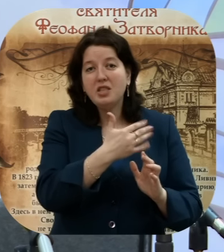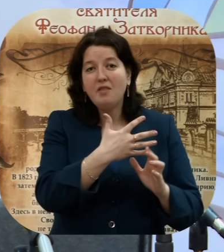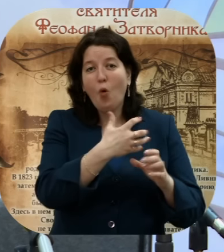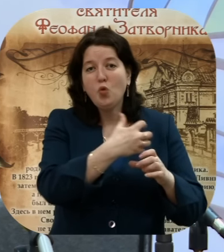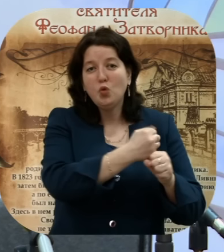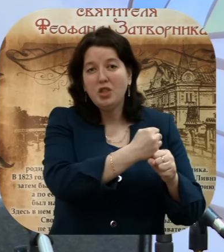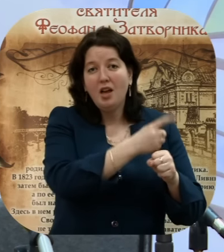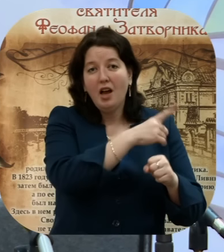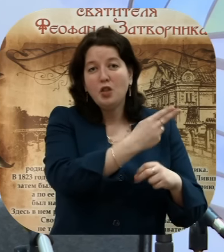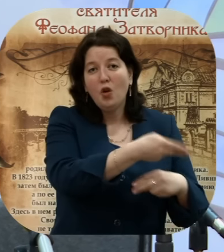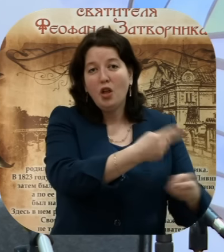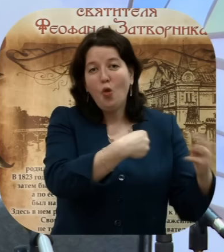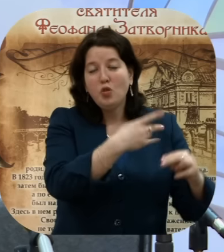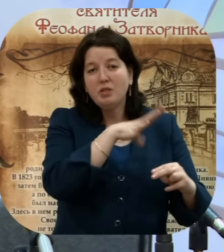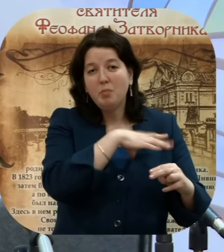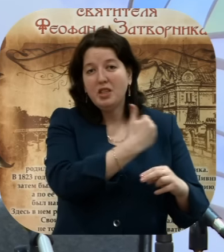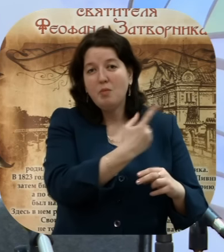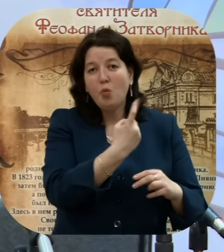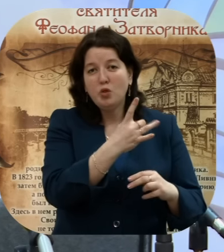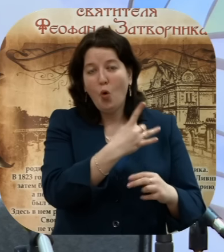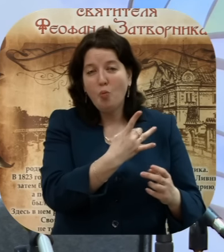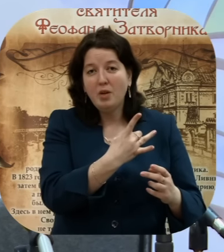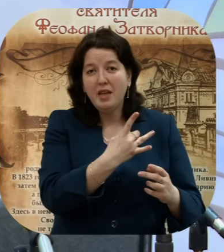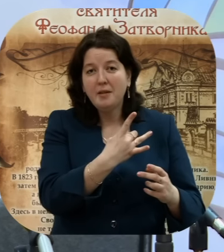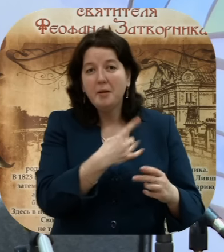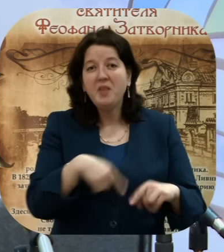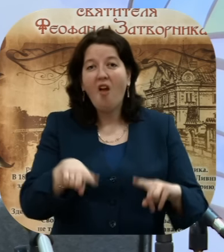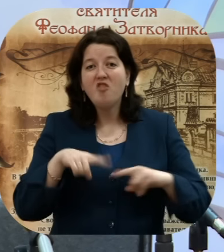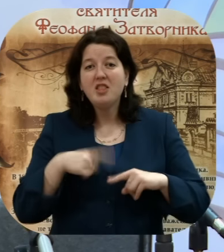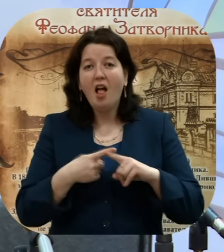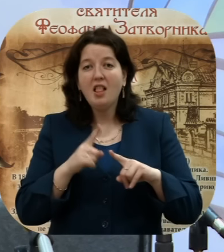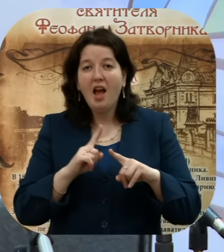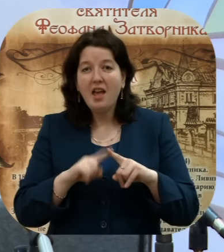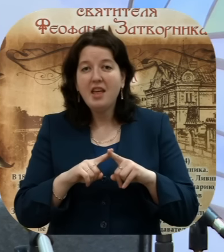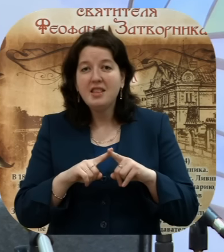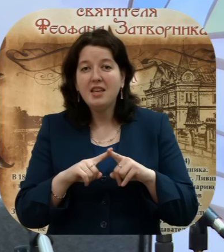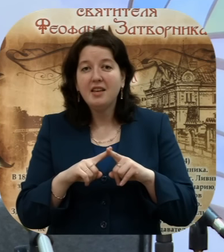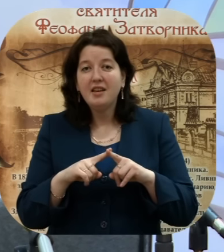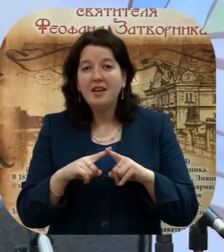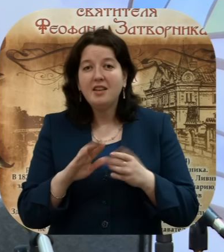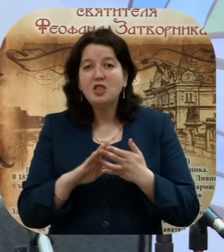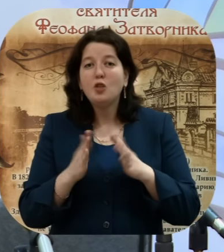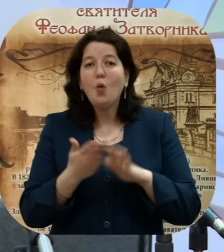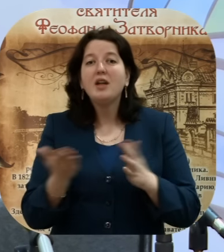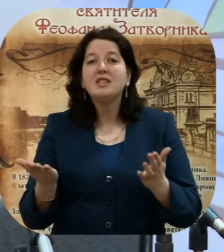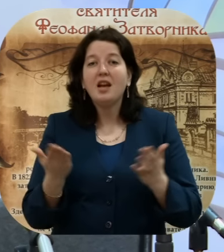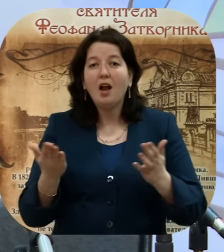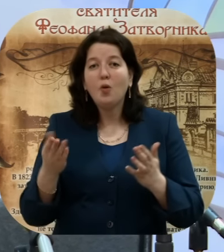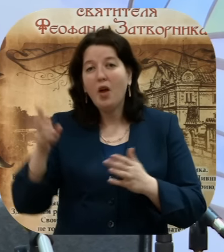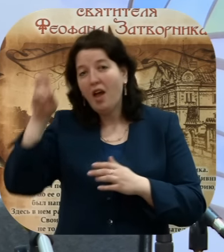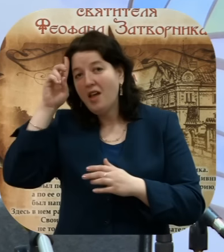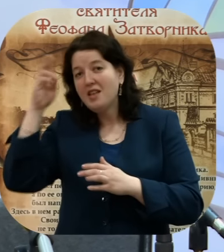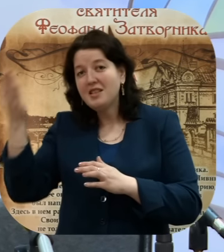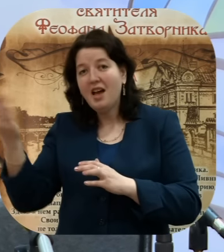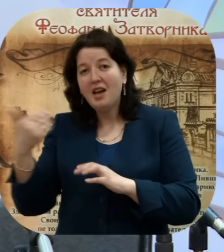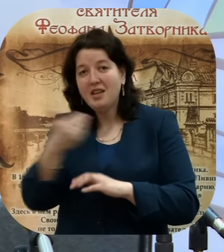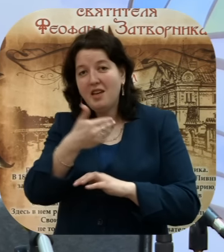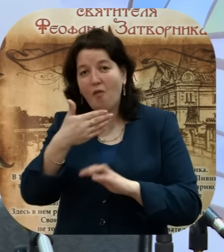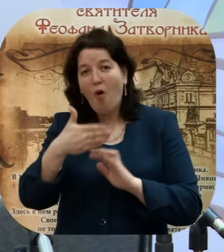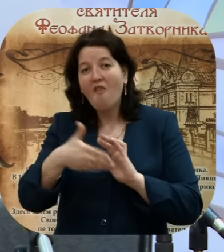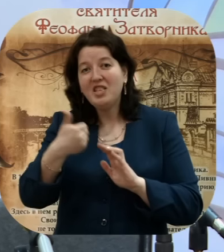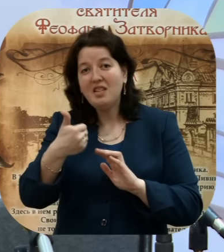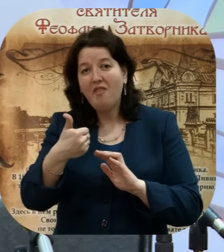Помните, какой финал этой притчи? Царь его призывает: «Ах ты такой!